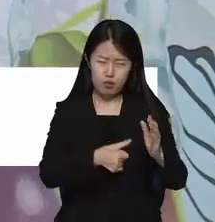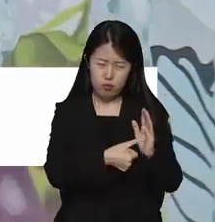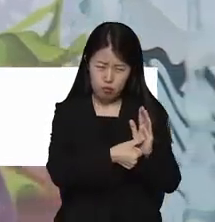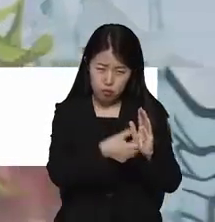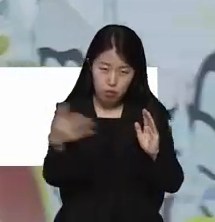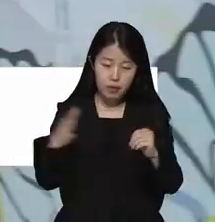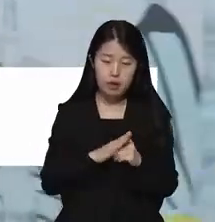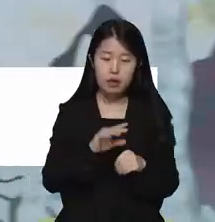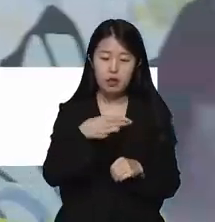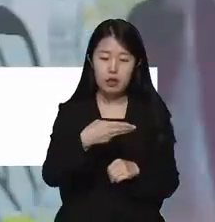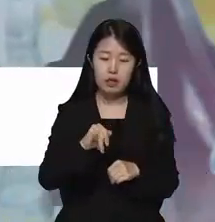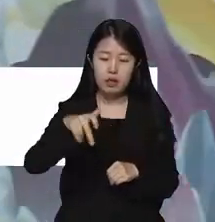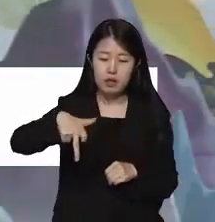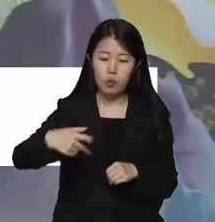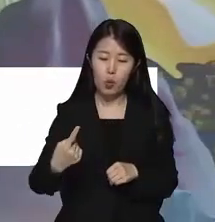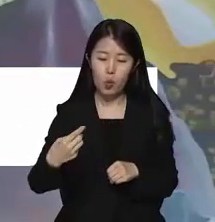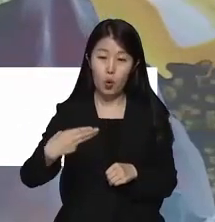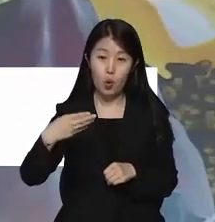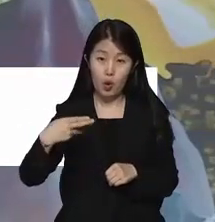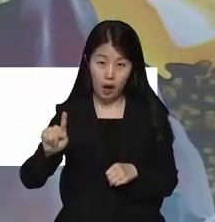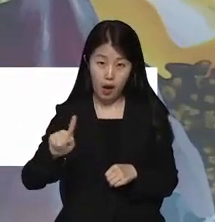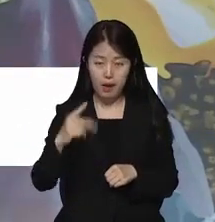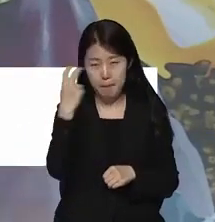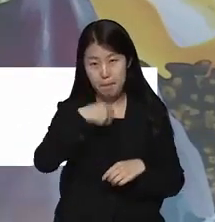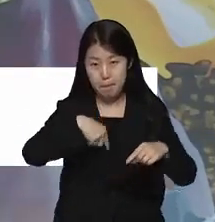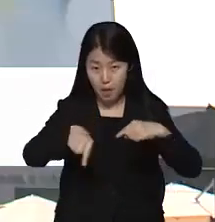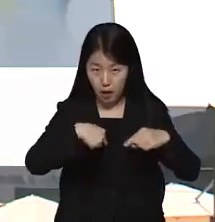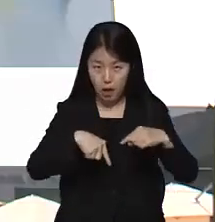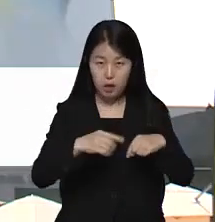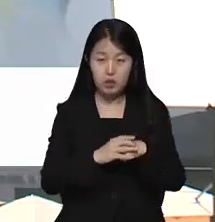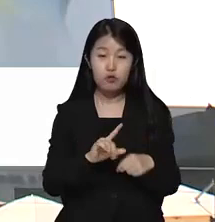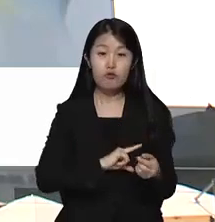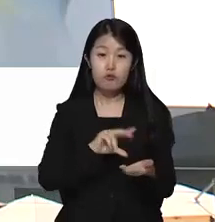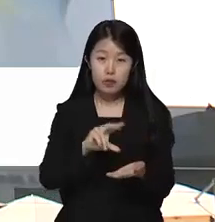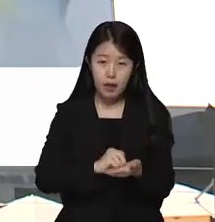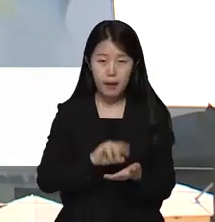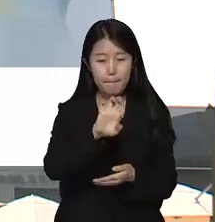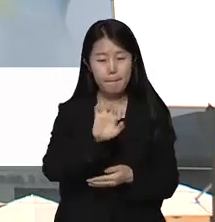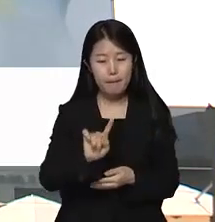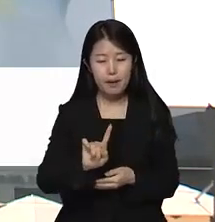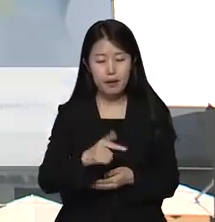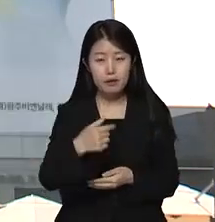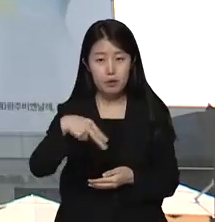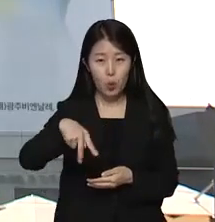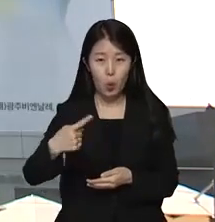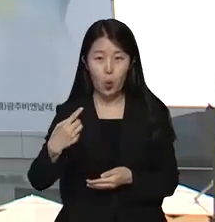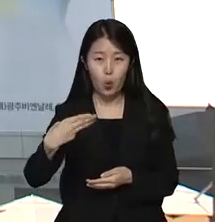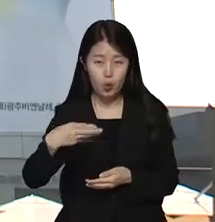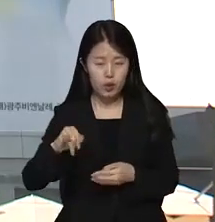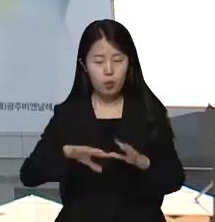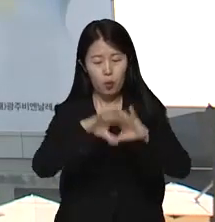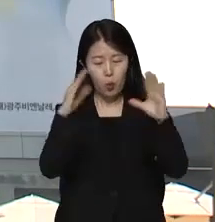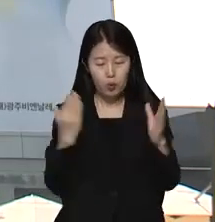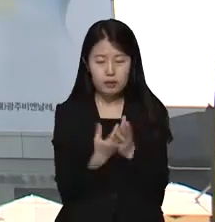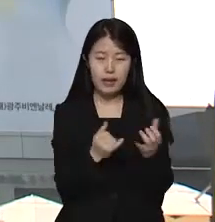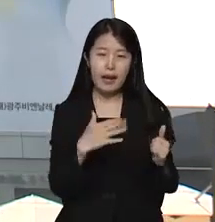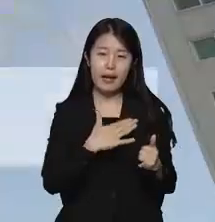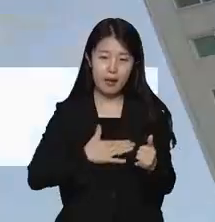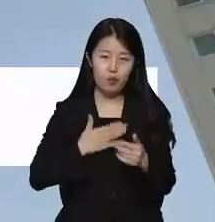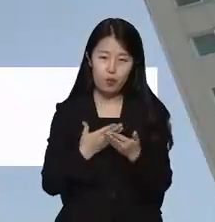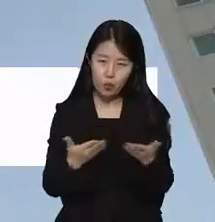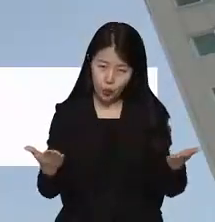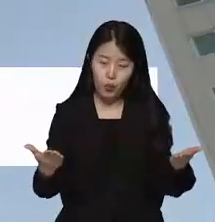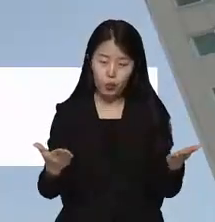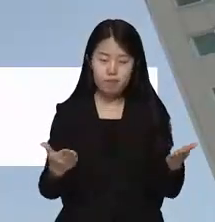니콜라 리오가 예술감독을 맡아 판소리 모두의 울림이라는 주제로 개최됩니다가 살아가는 공간에